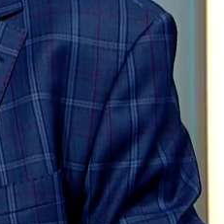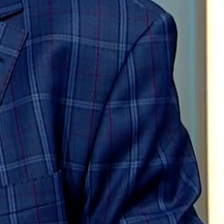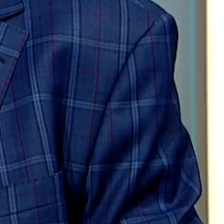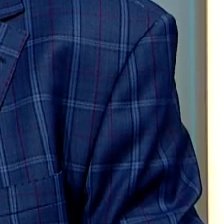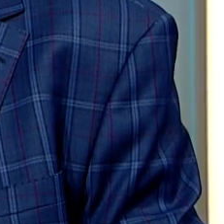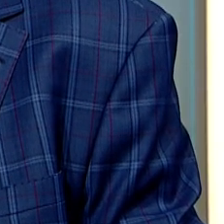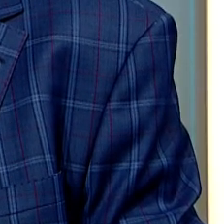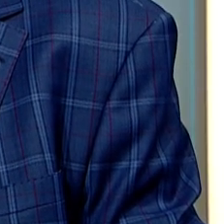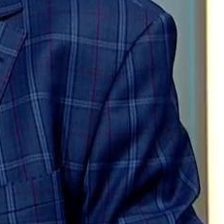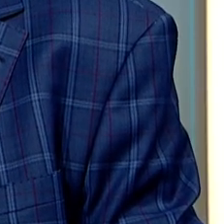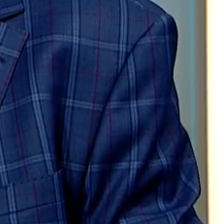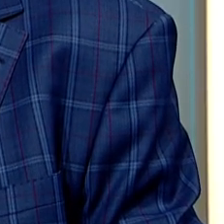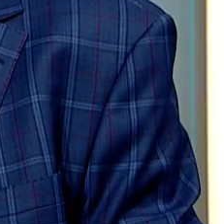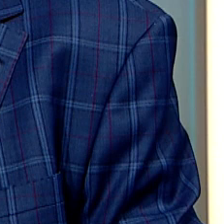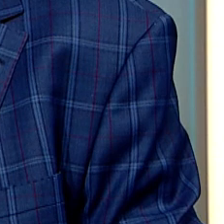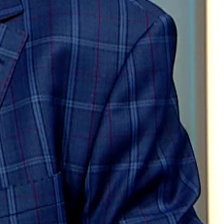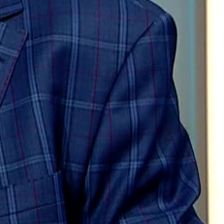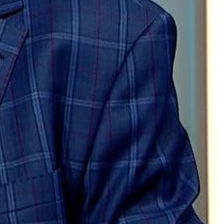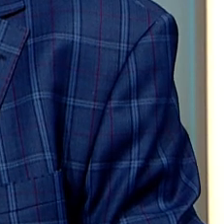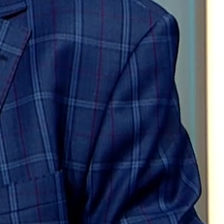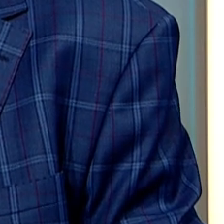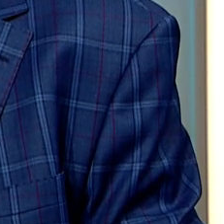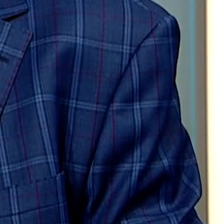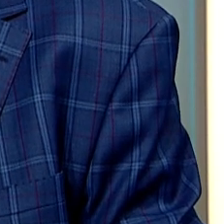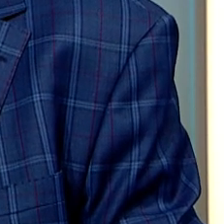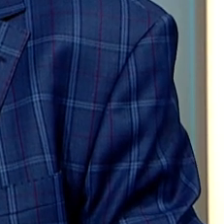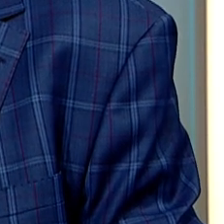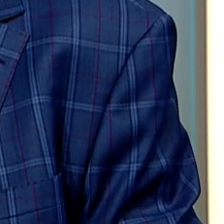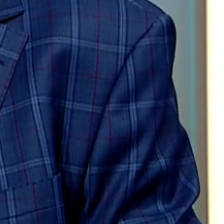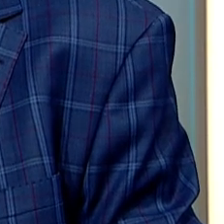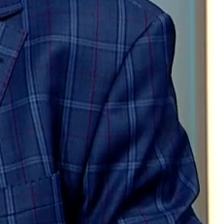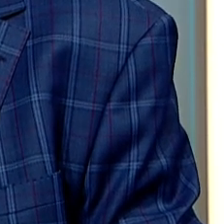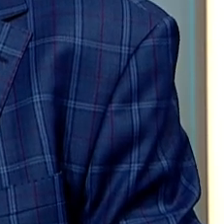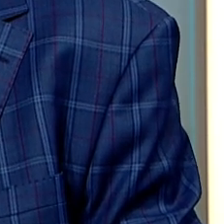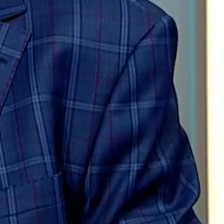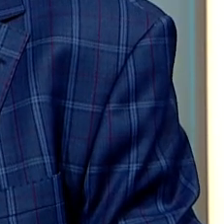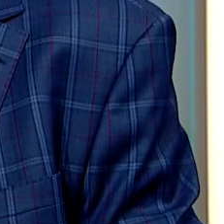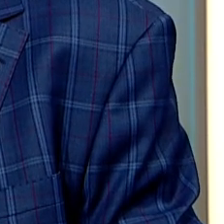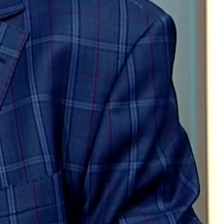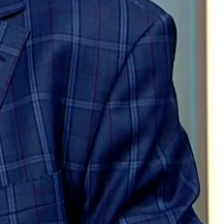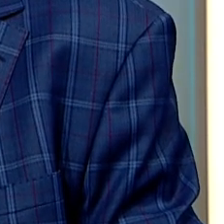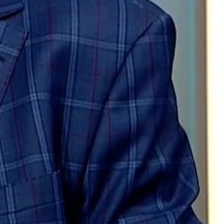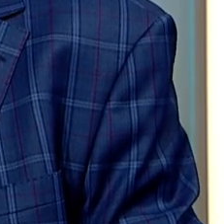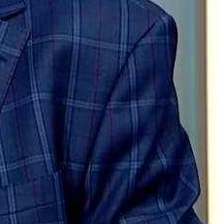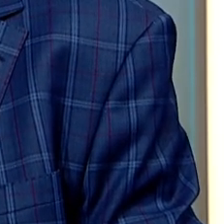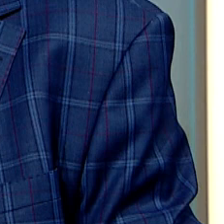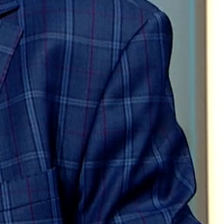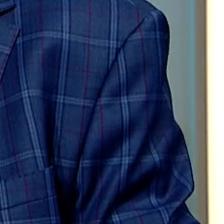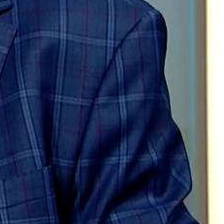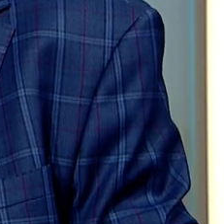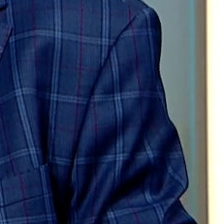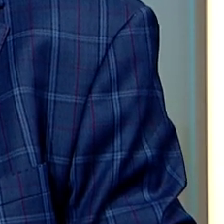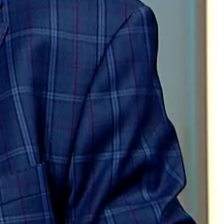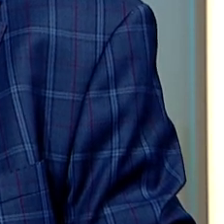Eğer biz onlar kadar azimli, onlar kadar gayretli, onlar kadar tahammülkar ve fedakar olsak bugün dünyada